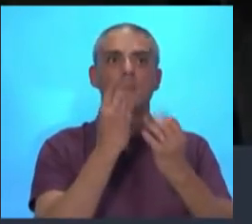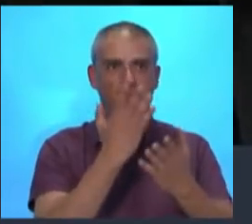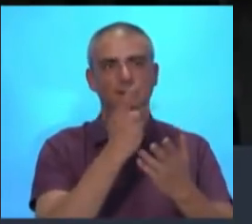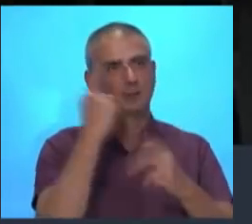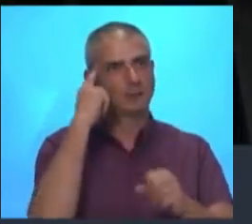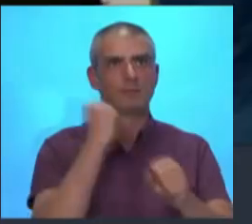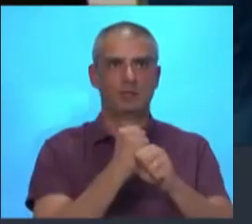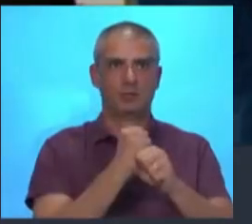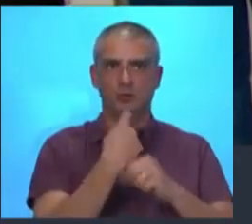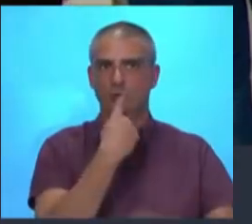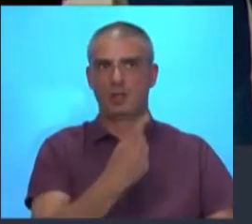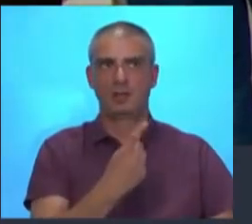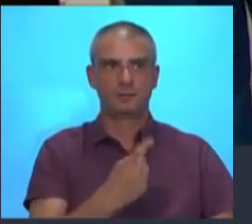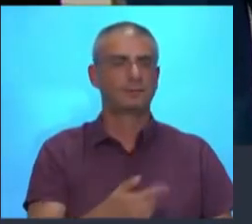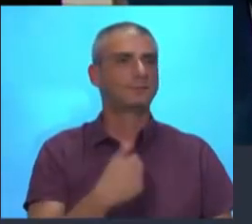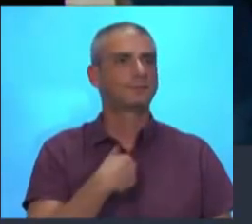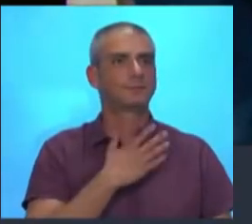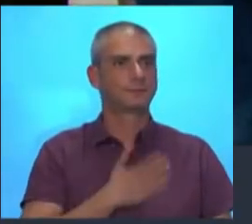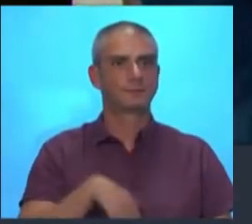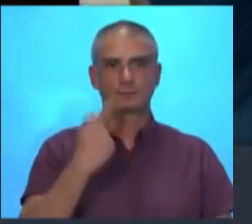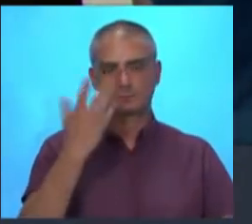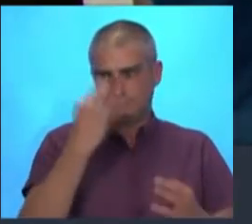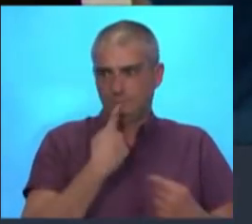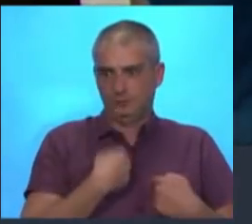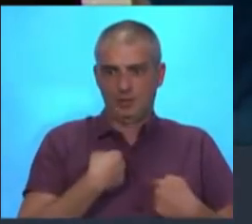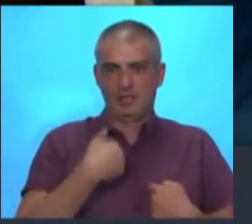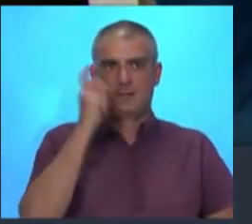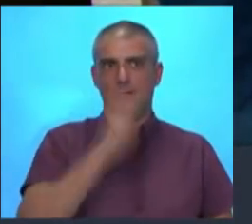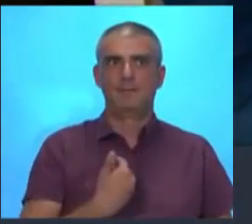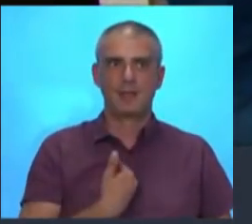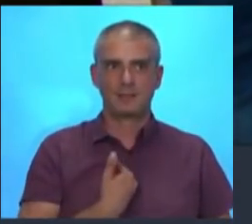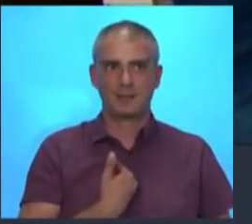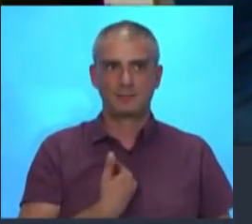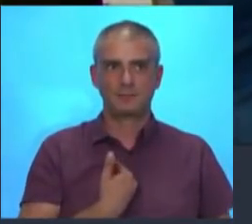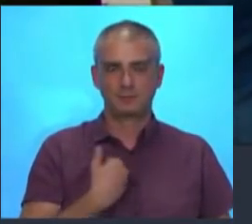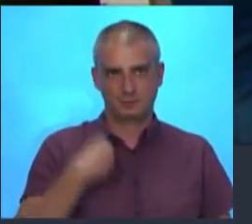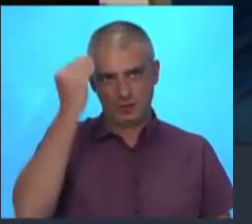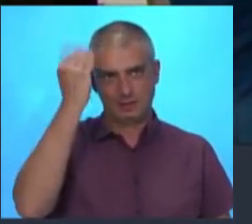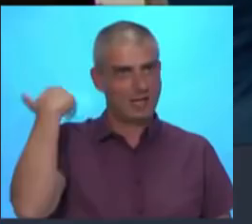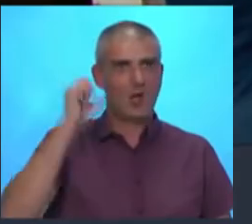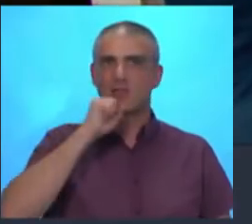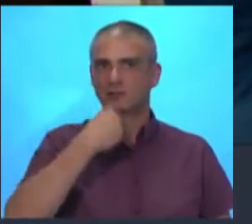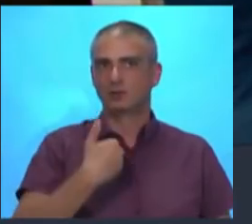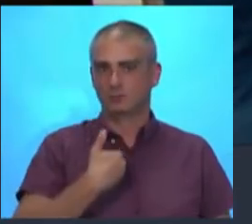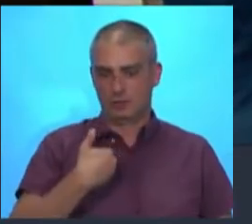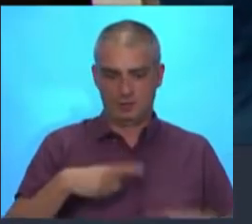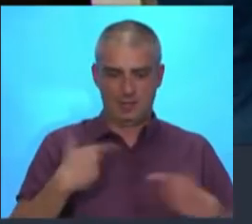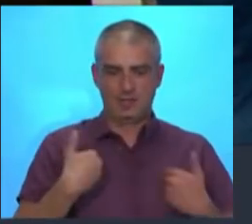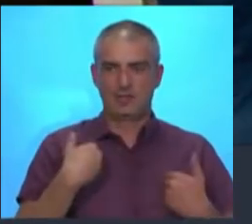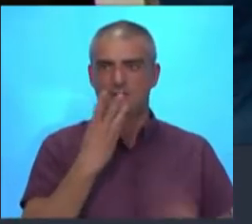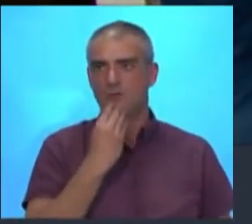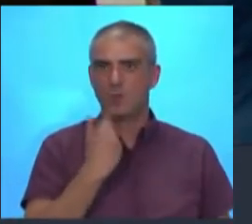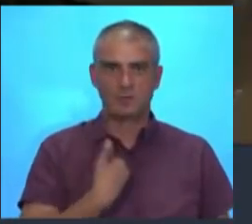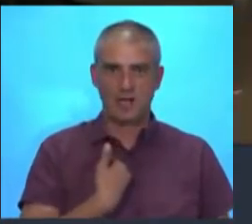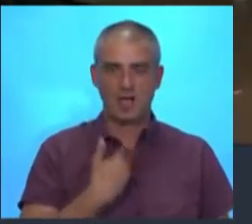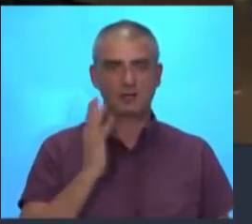מתעקשת להעביר. אני רציתי להיות ראויה להיקרא אדם. יש לי זיכרון היסטורי חי כיהודיה. יש